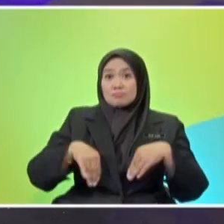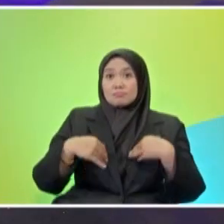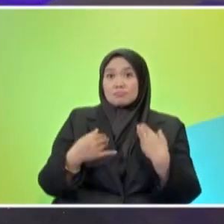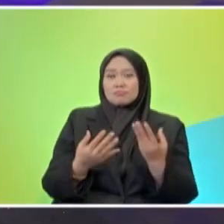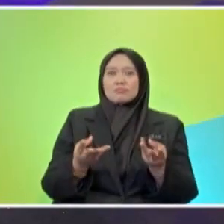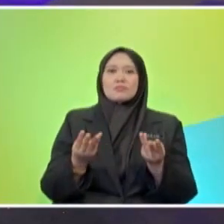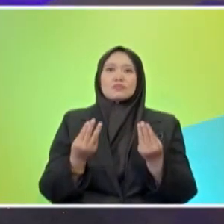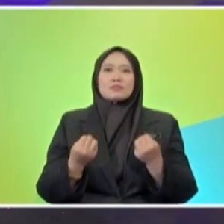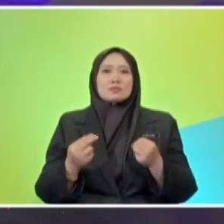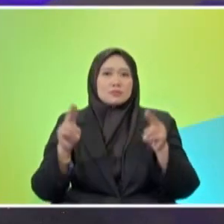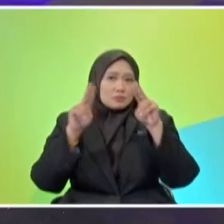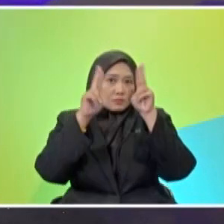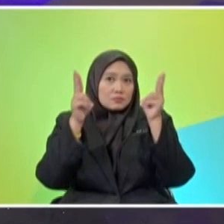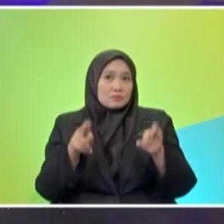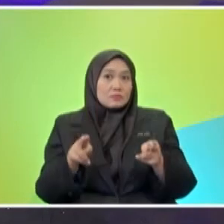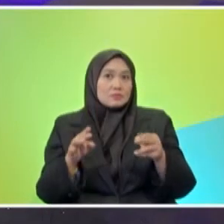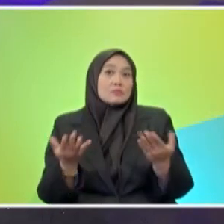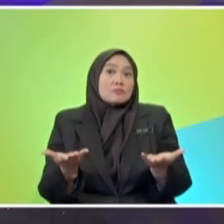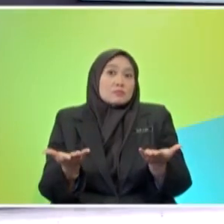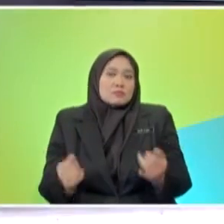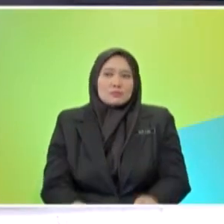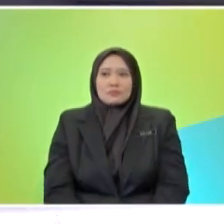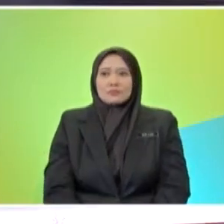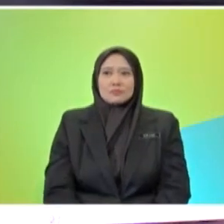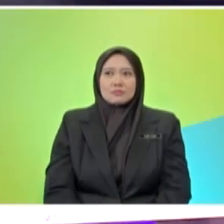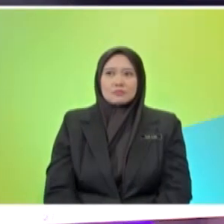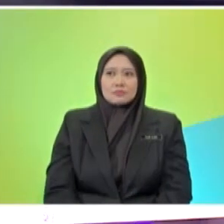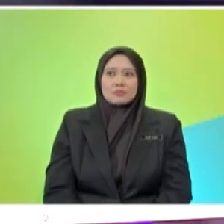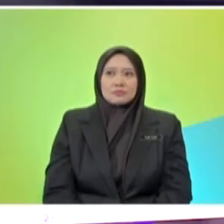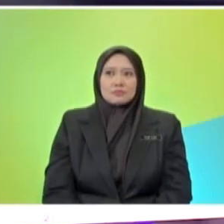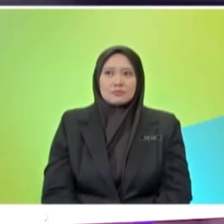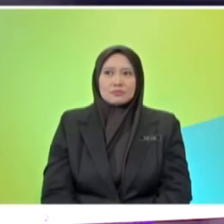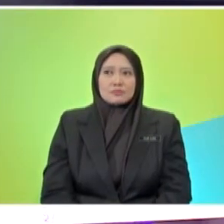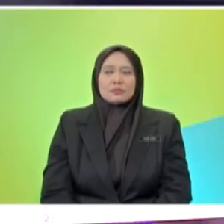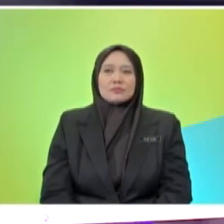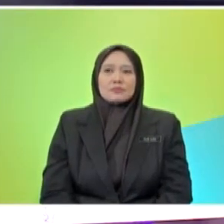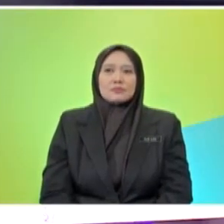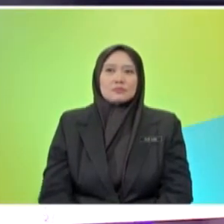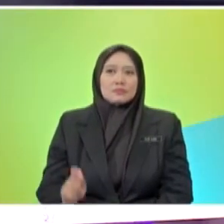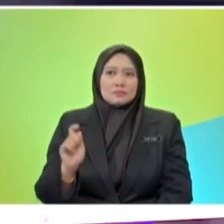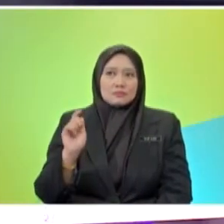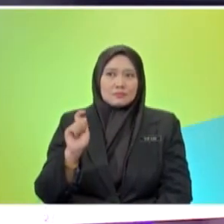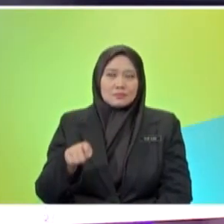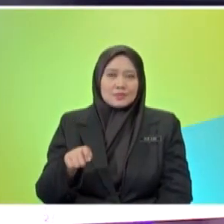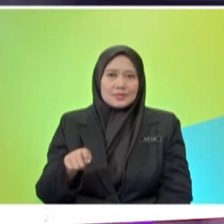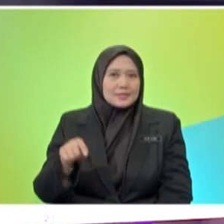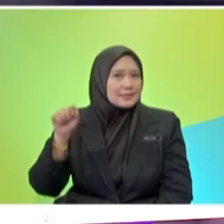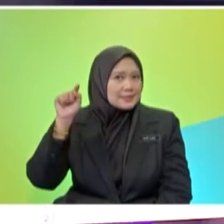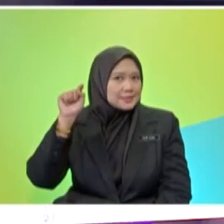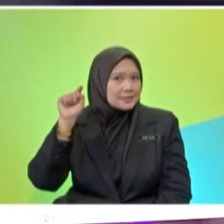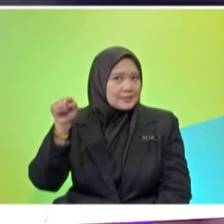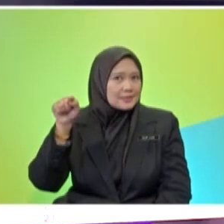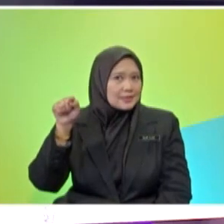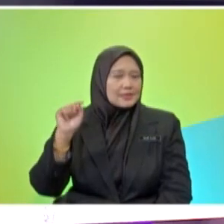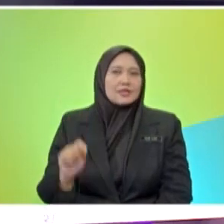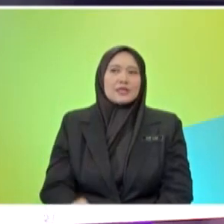kalau kita tengok pada carta alih tadi, apa yang Ifan kena buat? Ifan kena tekan. Dia punya butang kan?